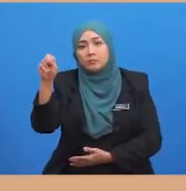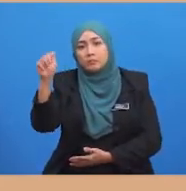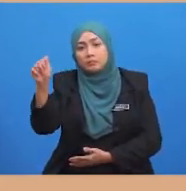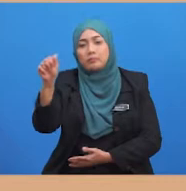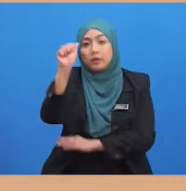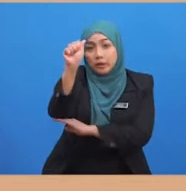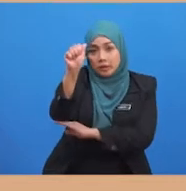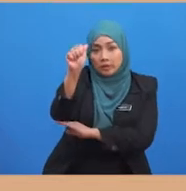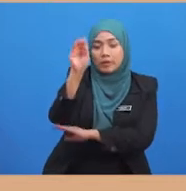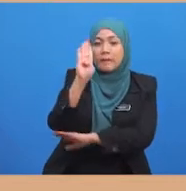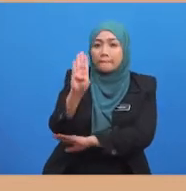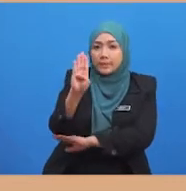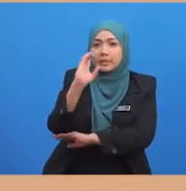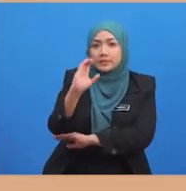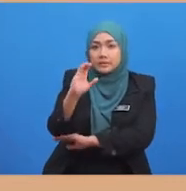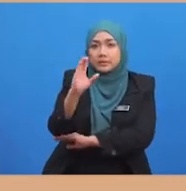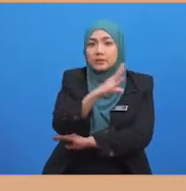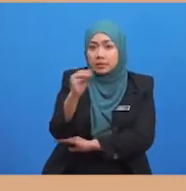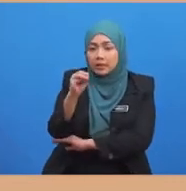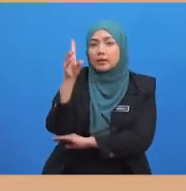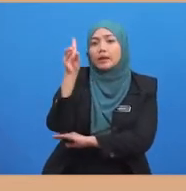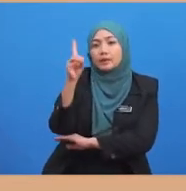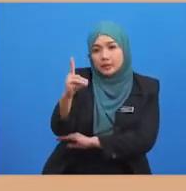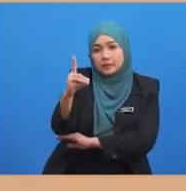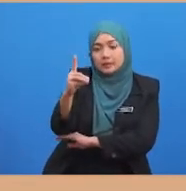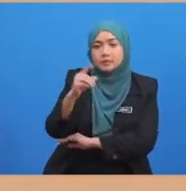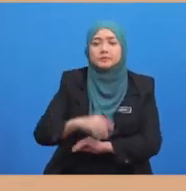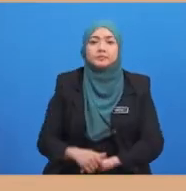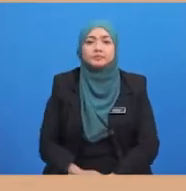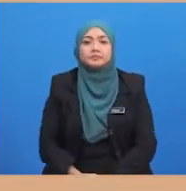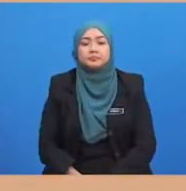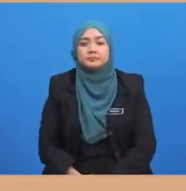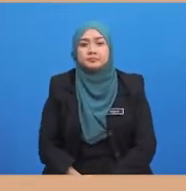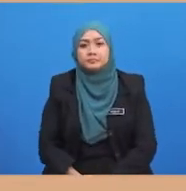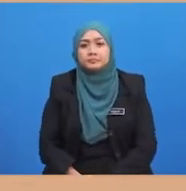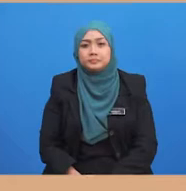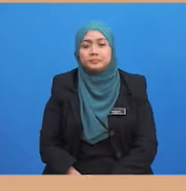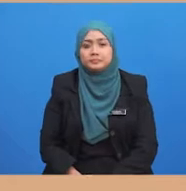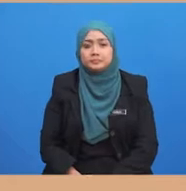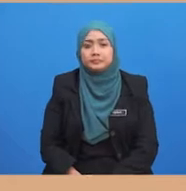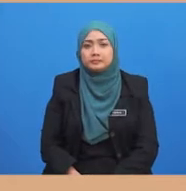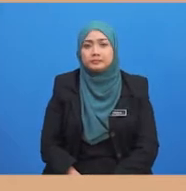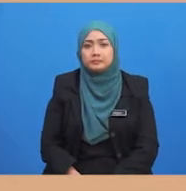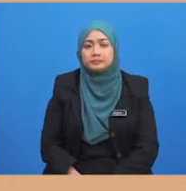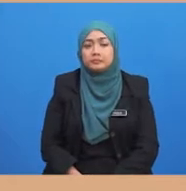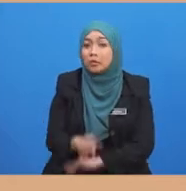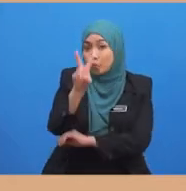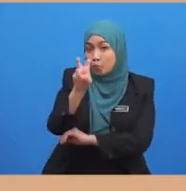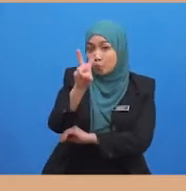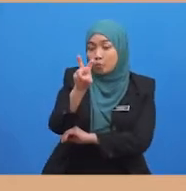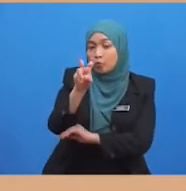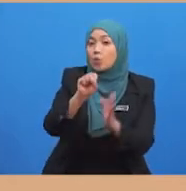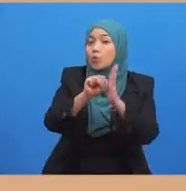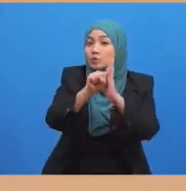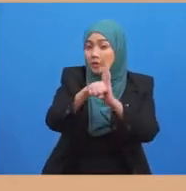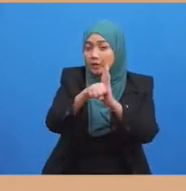C. Isoprena. Dan D. Kanji. Anda diberi masa